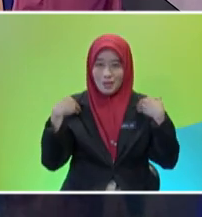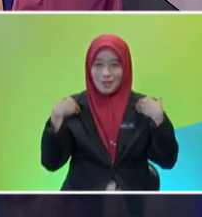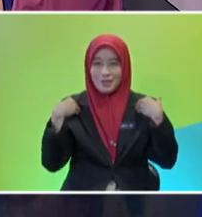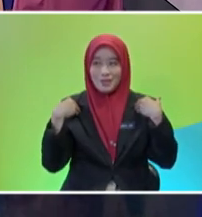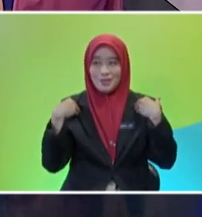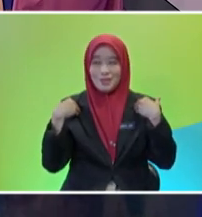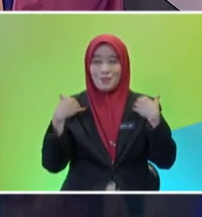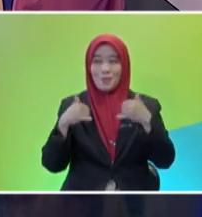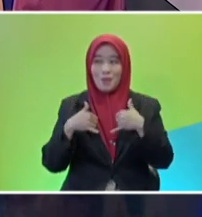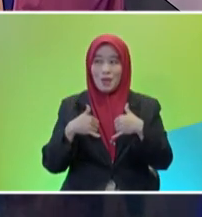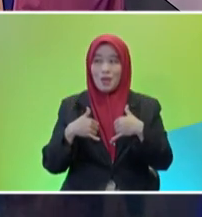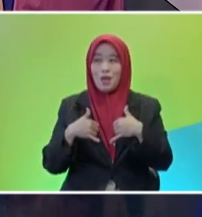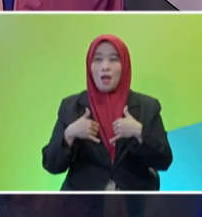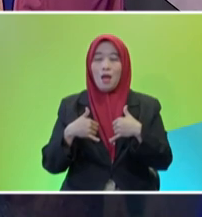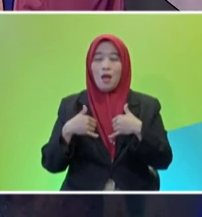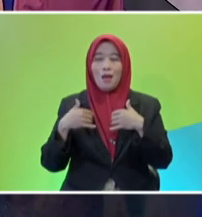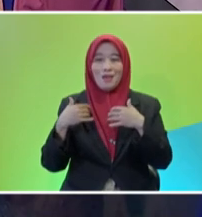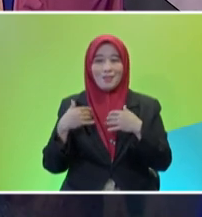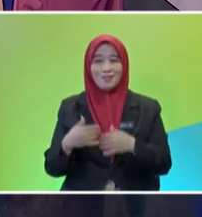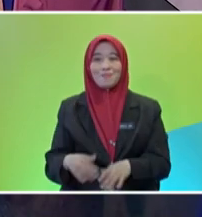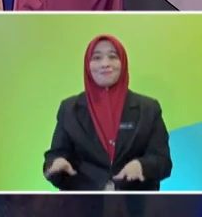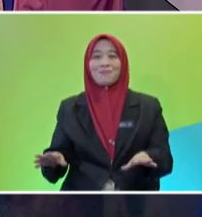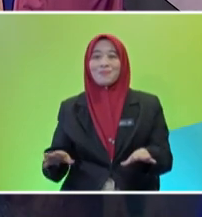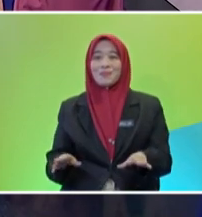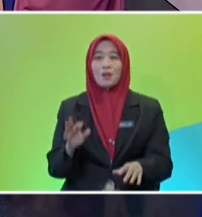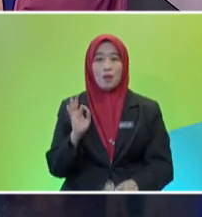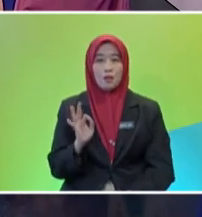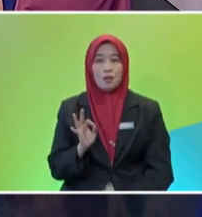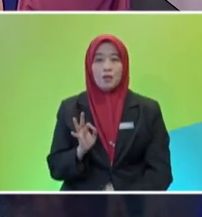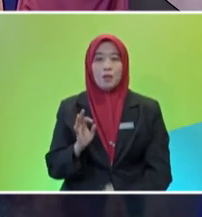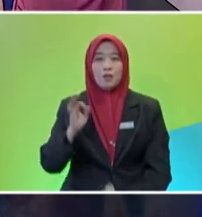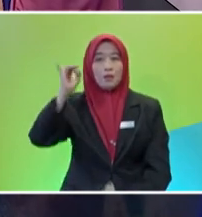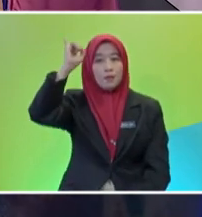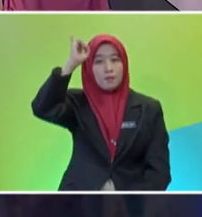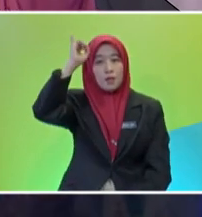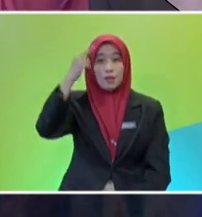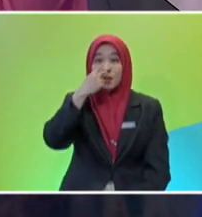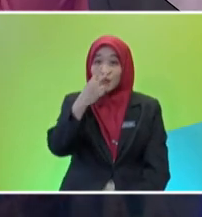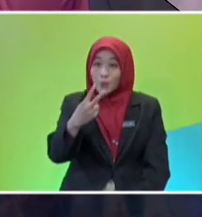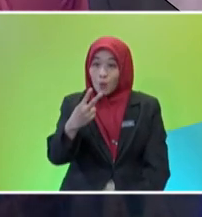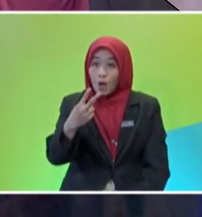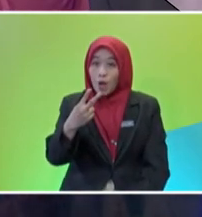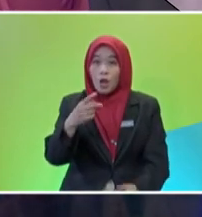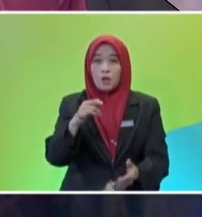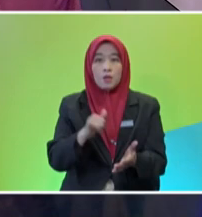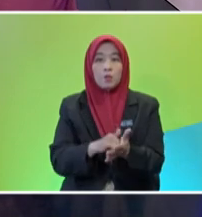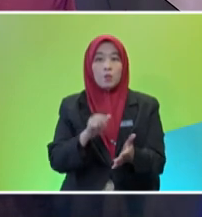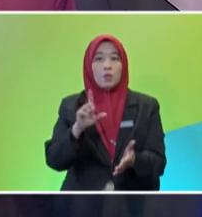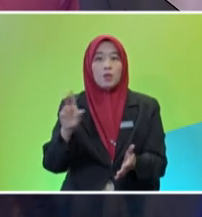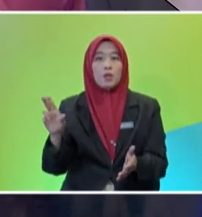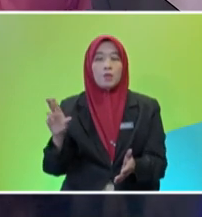Ada bintang tu, Irfan. Abrakadabra. Okey, Irfan. Irfan tengok. Itu nama dia